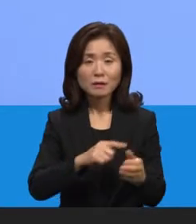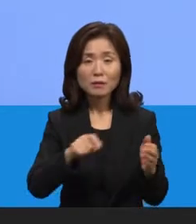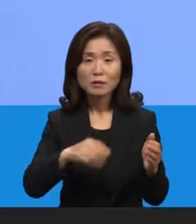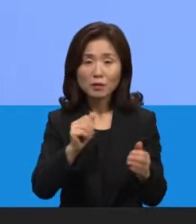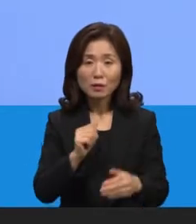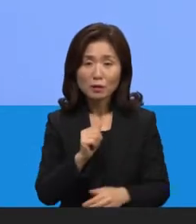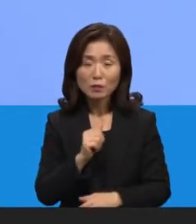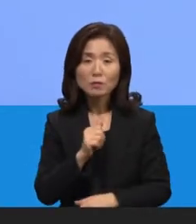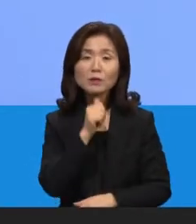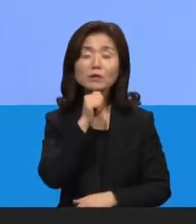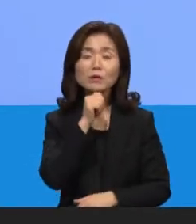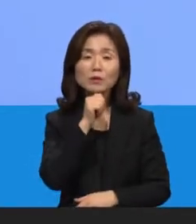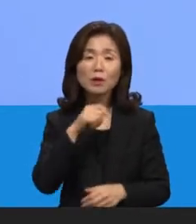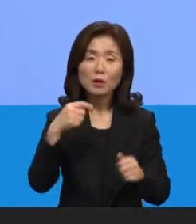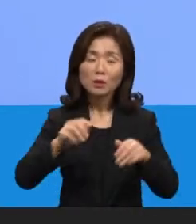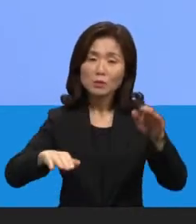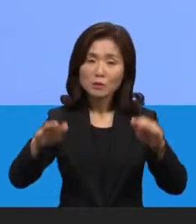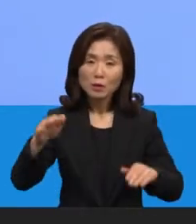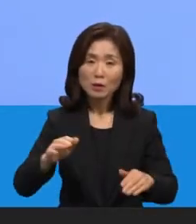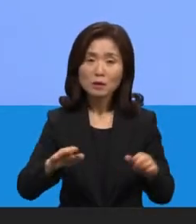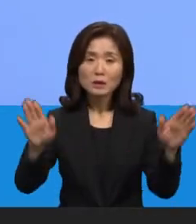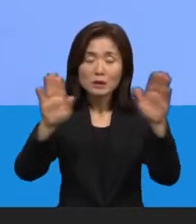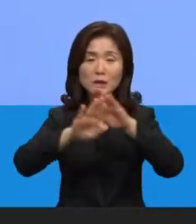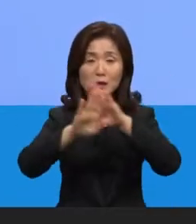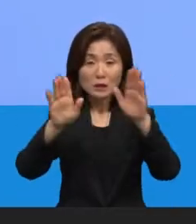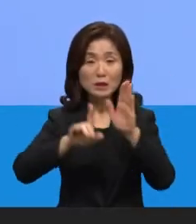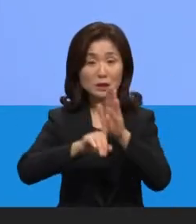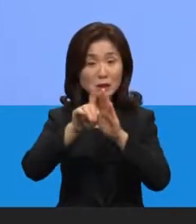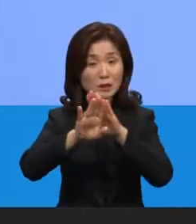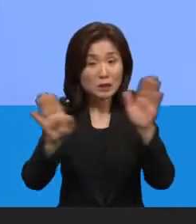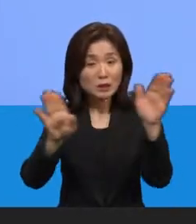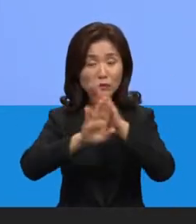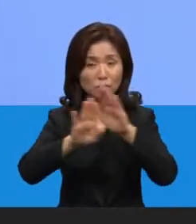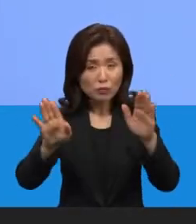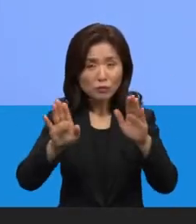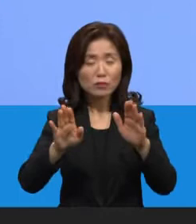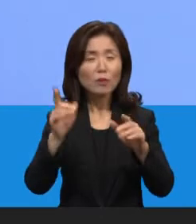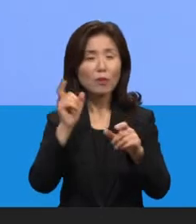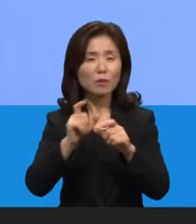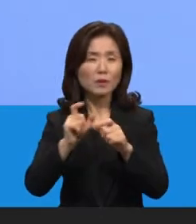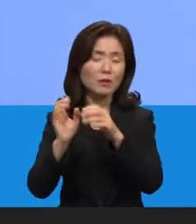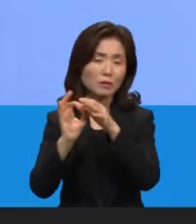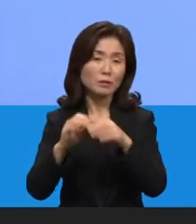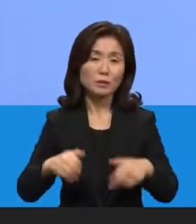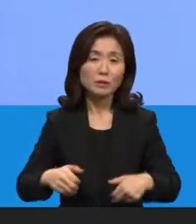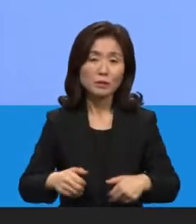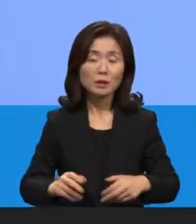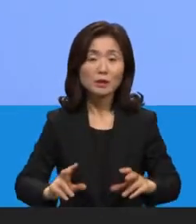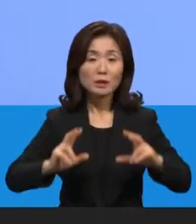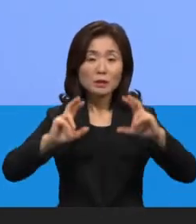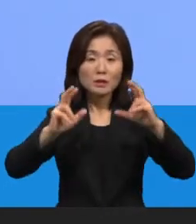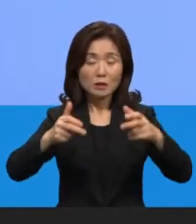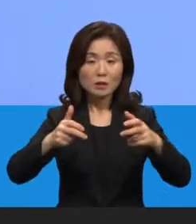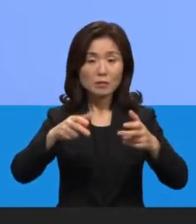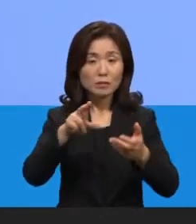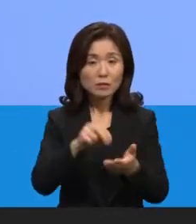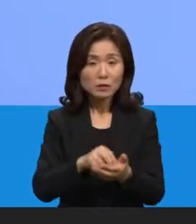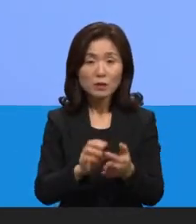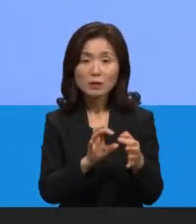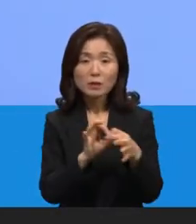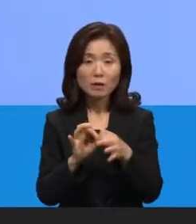교육 불평등, 기후변화 같이 고민을 멈춰선 안 되는 문제들이 많습니다. 이런 전 지구적 차원의 이슈와